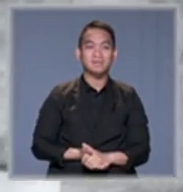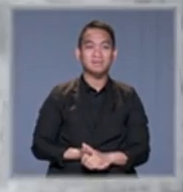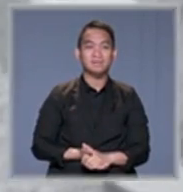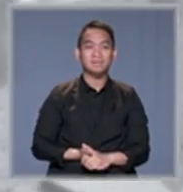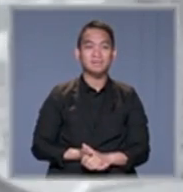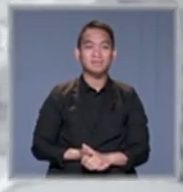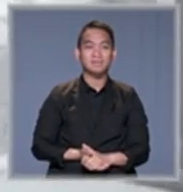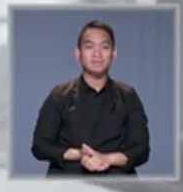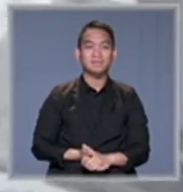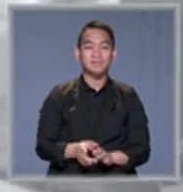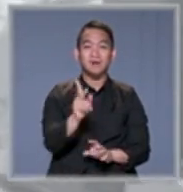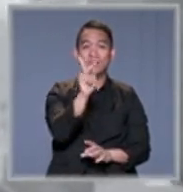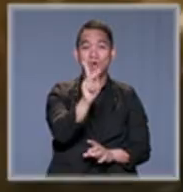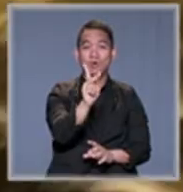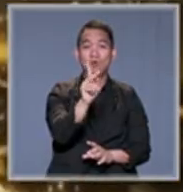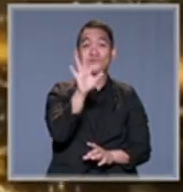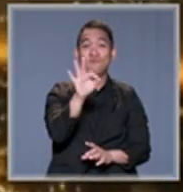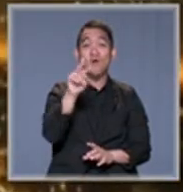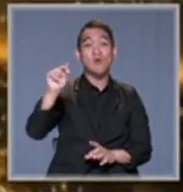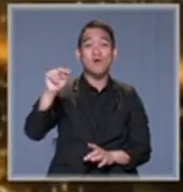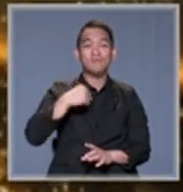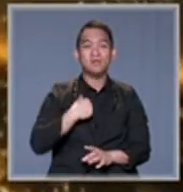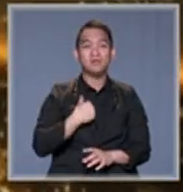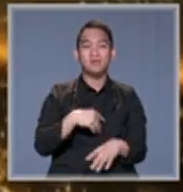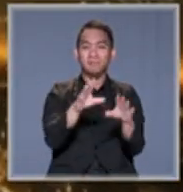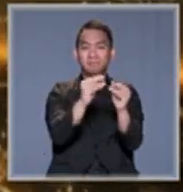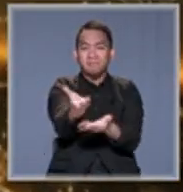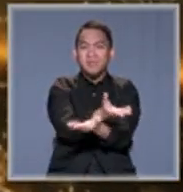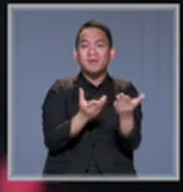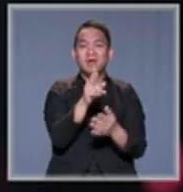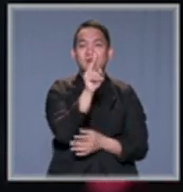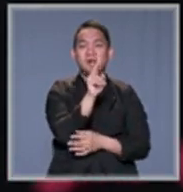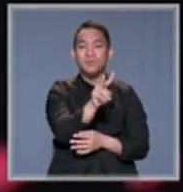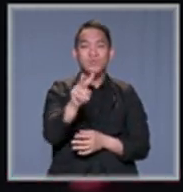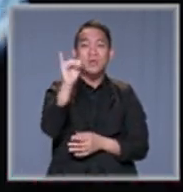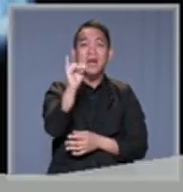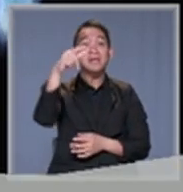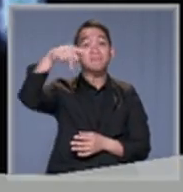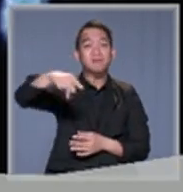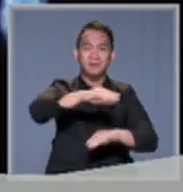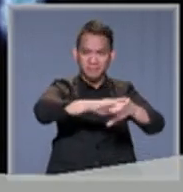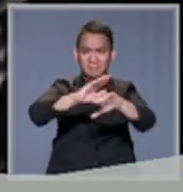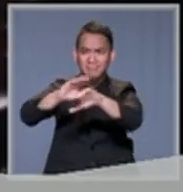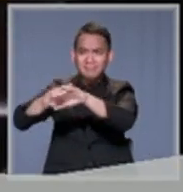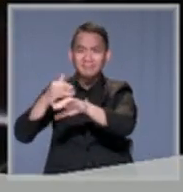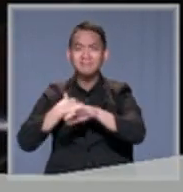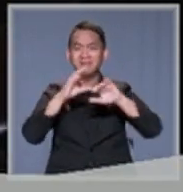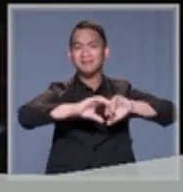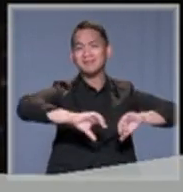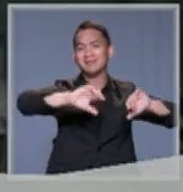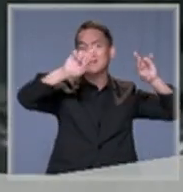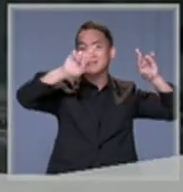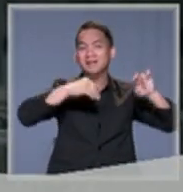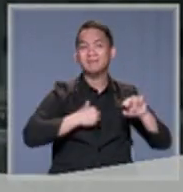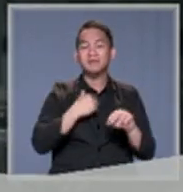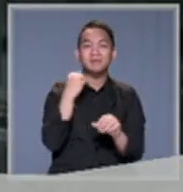การไฟฟ้านครหลวงหรือว่ากฟน.จัดงาน VVIP Dinner Talk โดยเชิญผู้ใช้ไฟฟ้าหน่วยราชการหน่